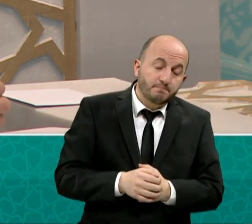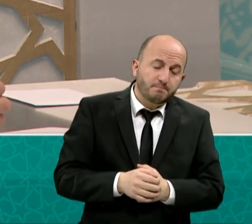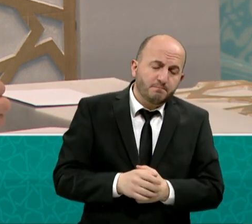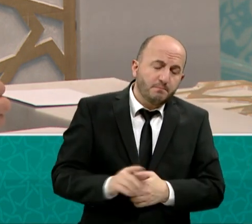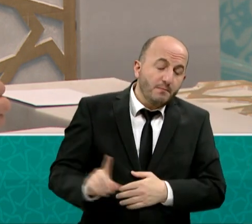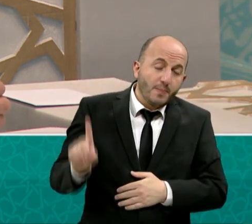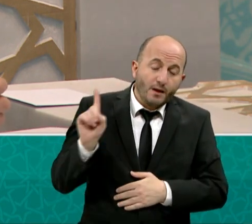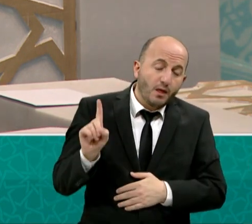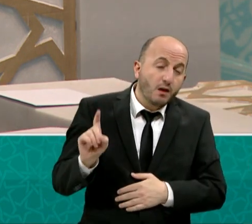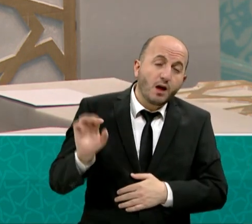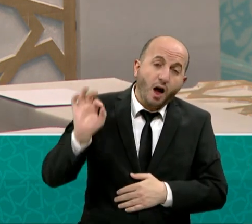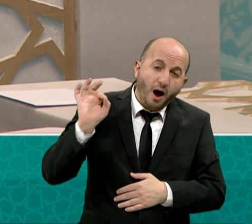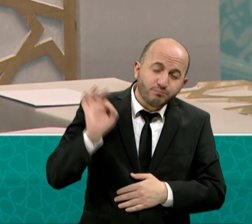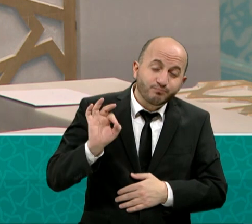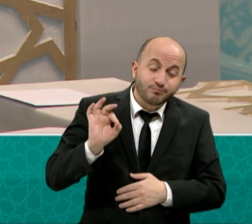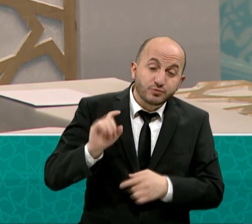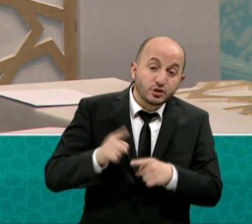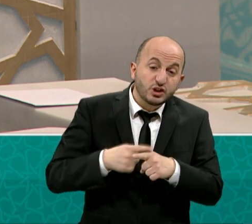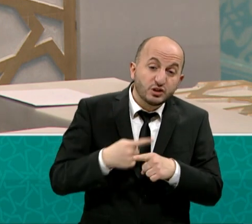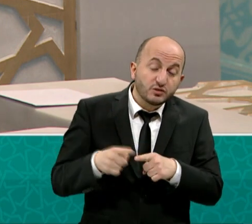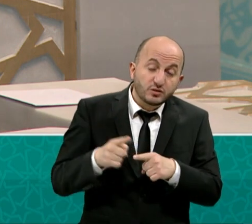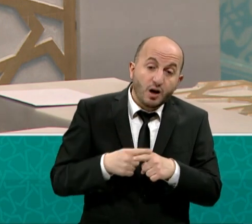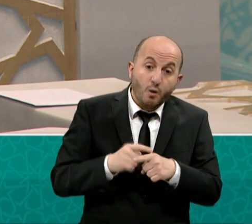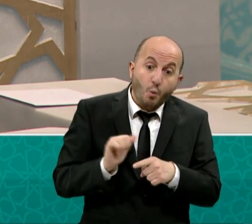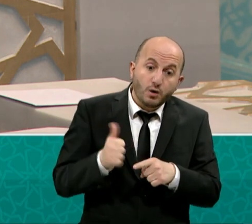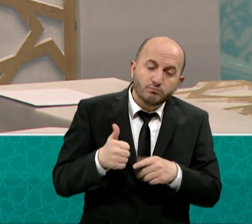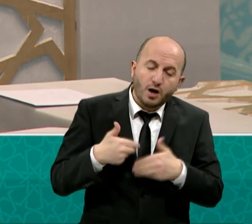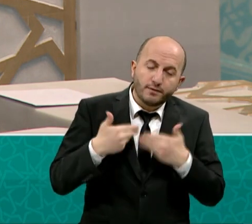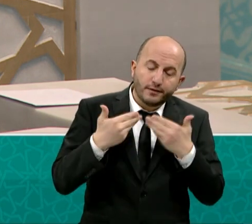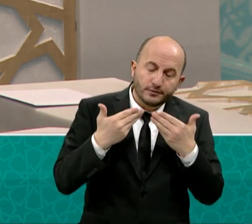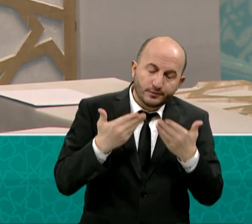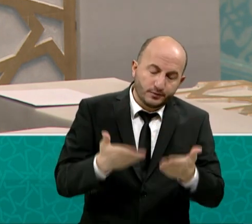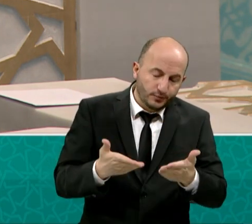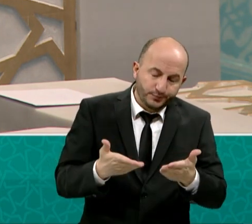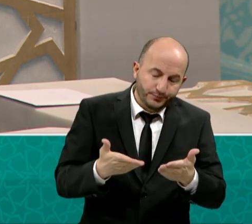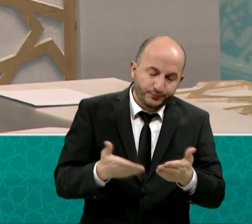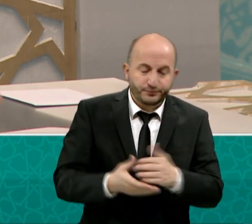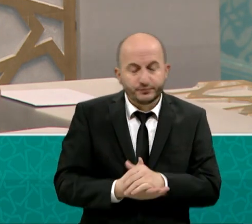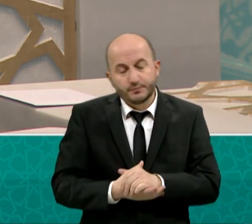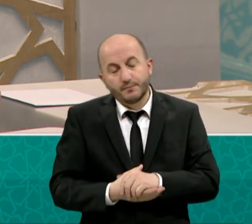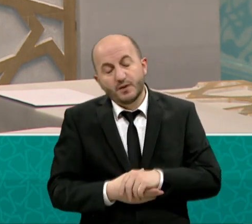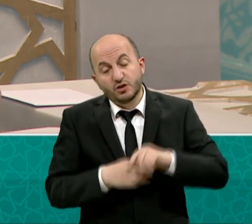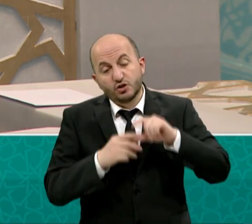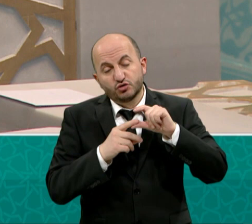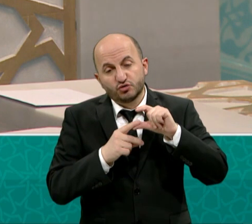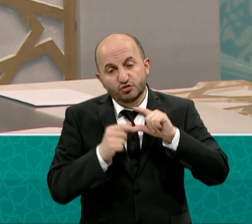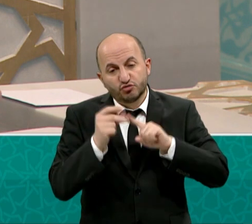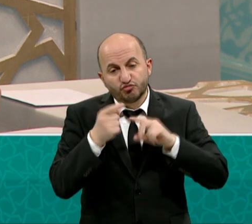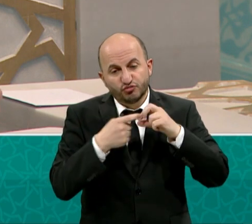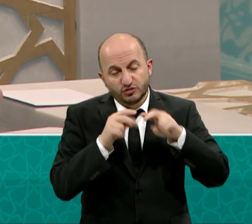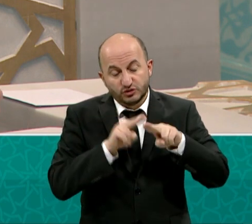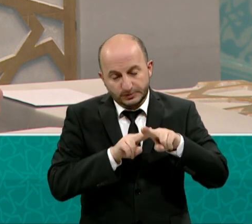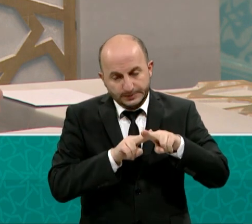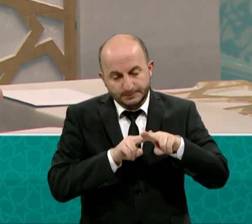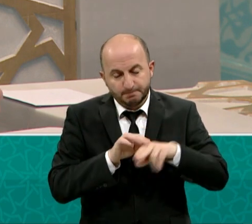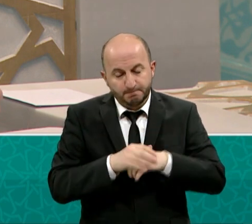Teala şirke vurgu yapıyor kardeşlerim. Hatta bir ayetinde de inne şirke le